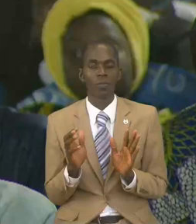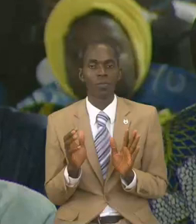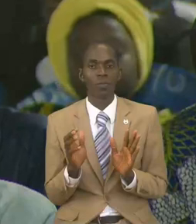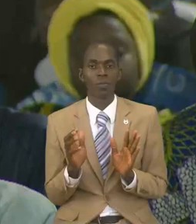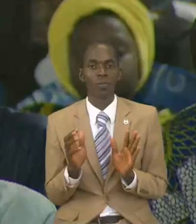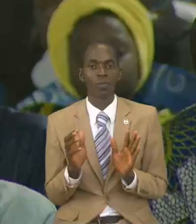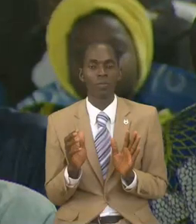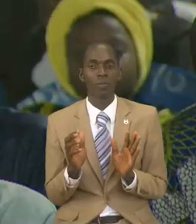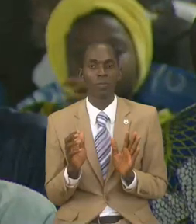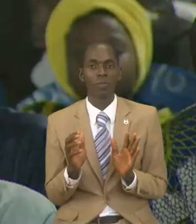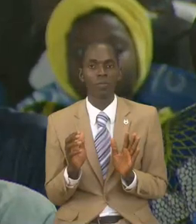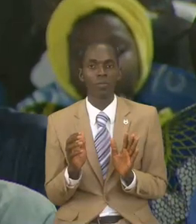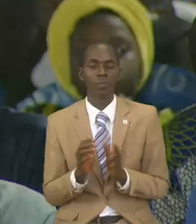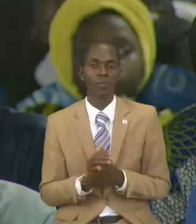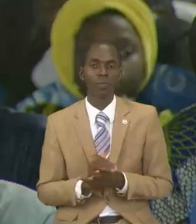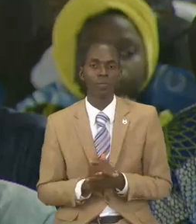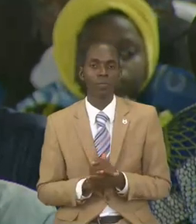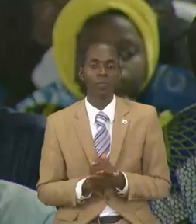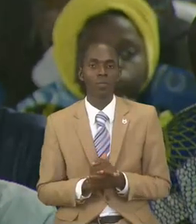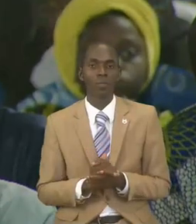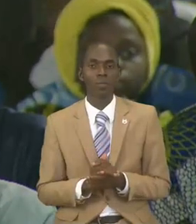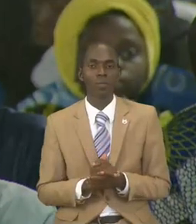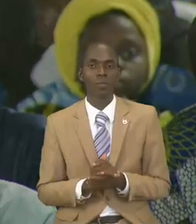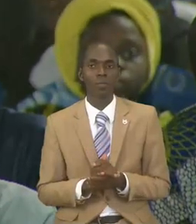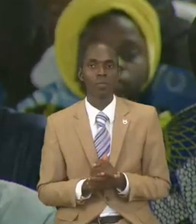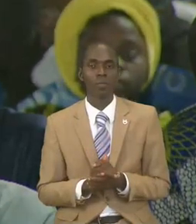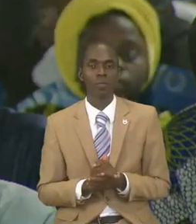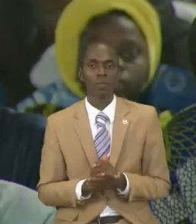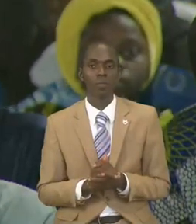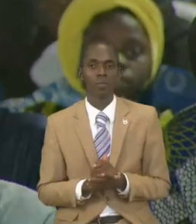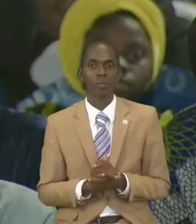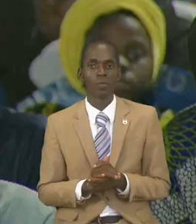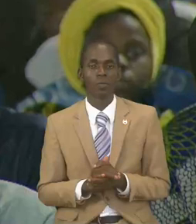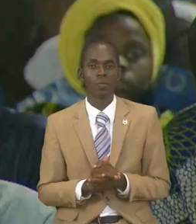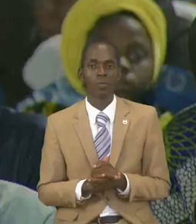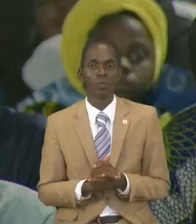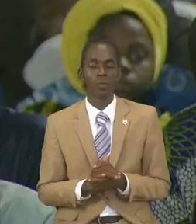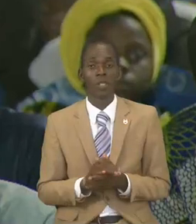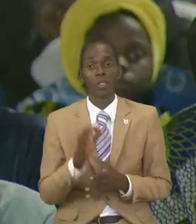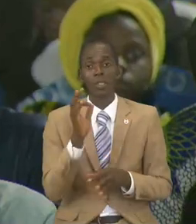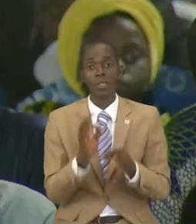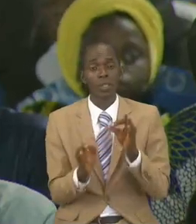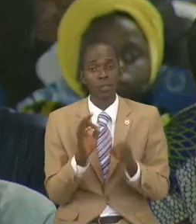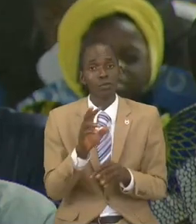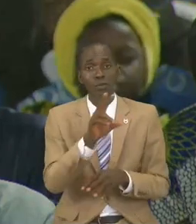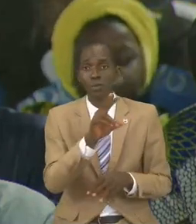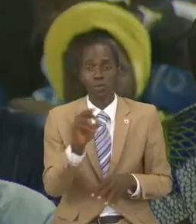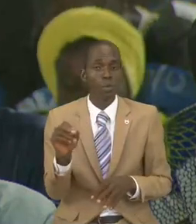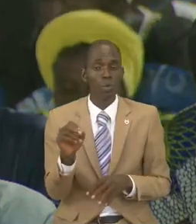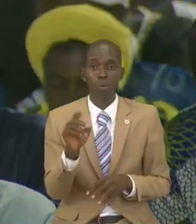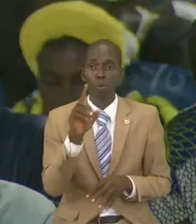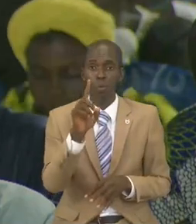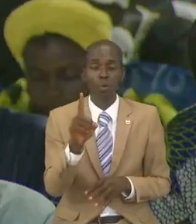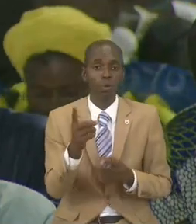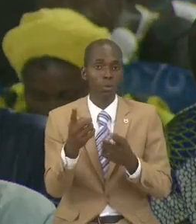Faisons-le rapidement. Et les autres qui sont déjà dans le royaume, soyons en esprit de